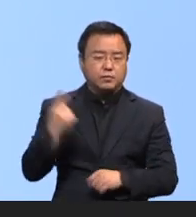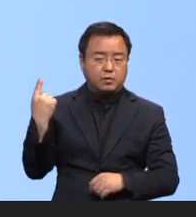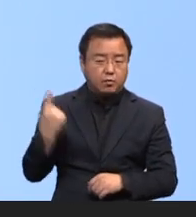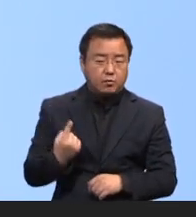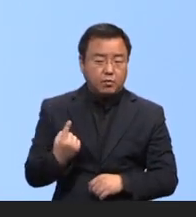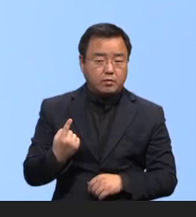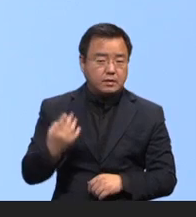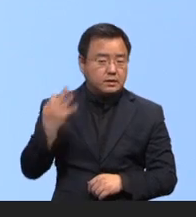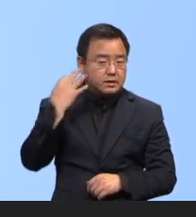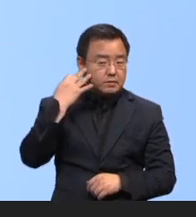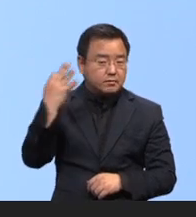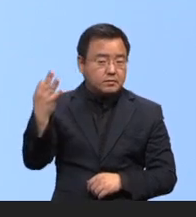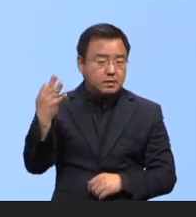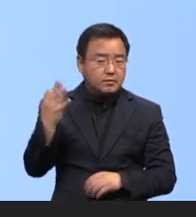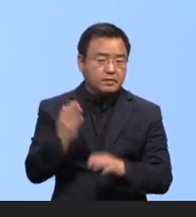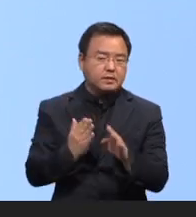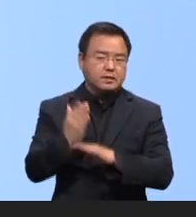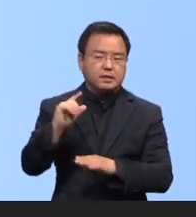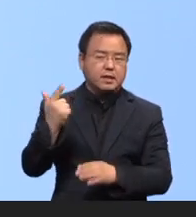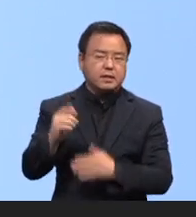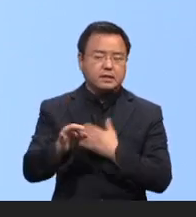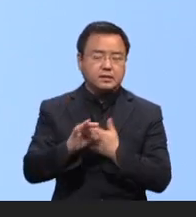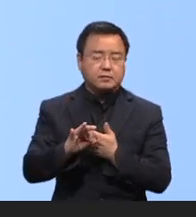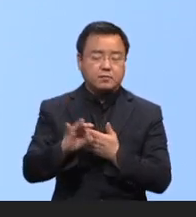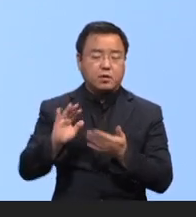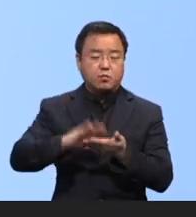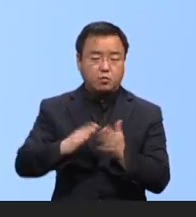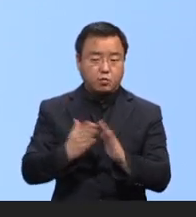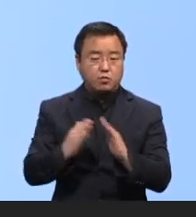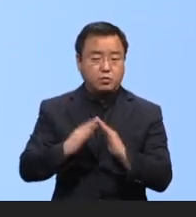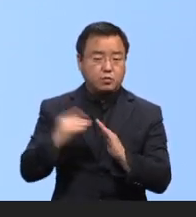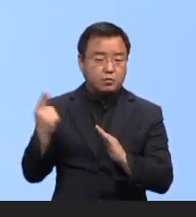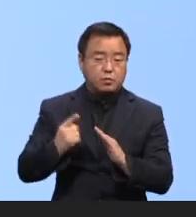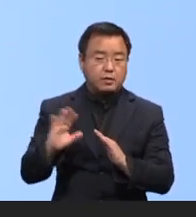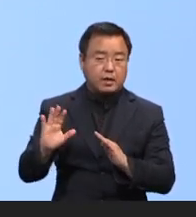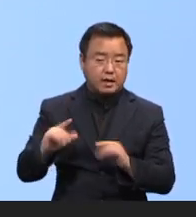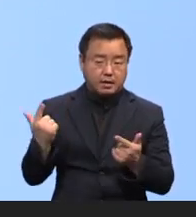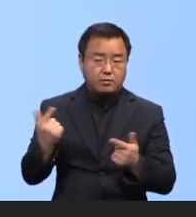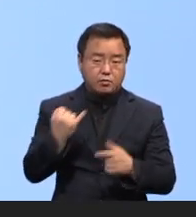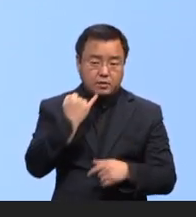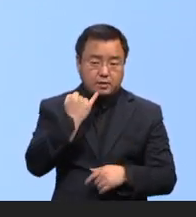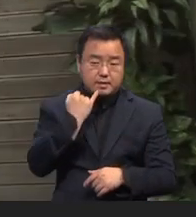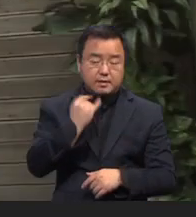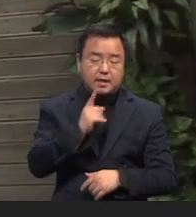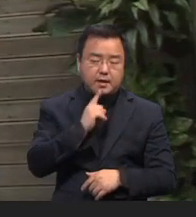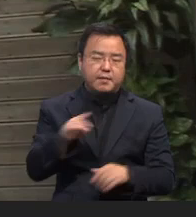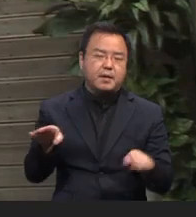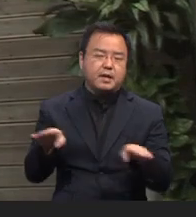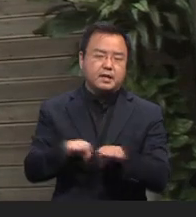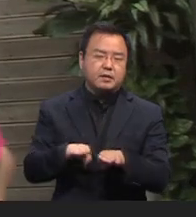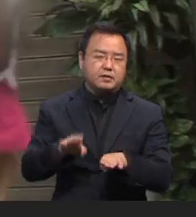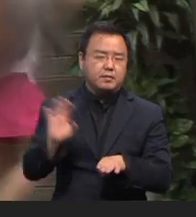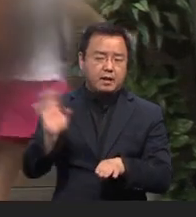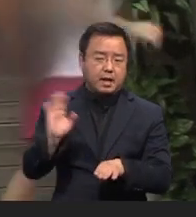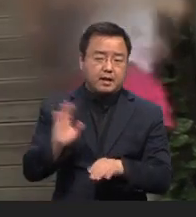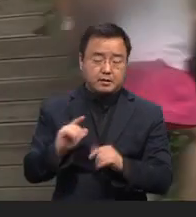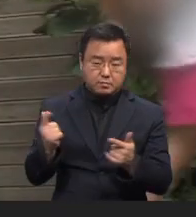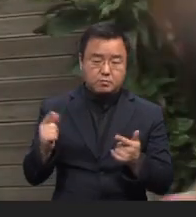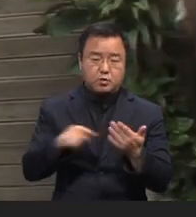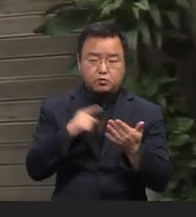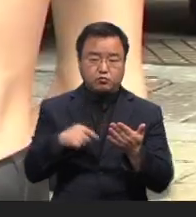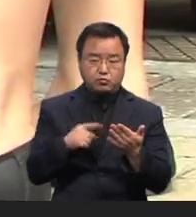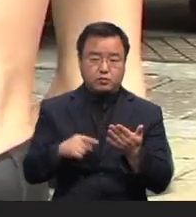등 원이나 등교를 자제하라는 요청을 했고요 그 시기에는 출석을 하지 않더라도 결석으로 인정하지 않겠다 출석을 인정해